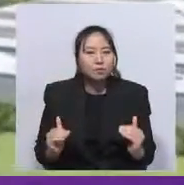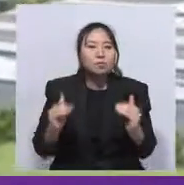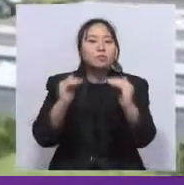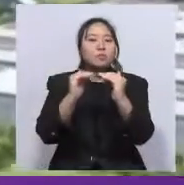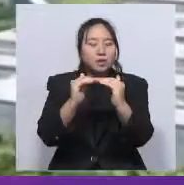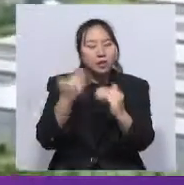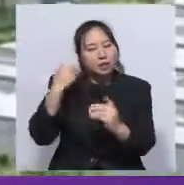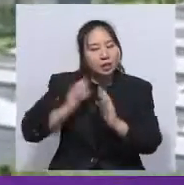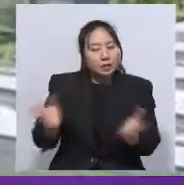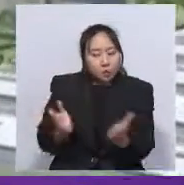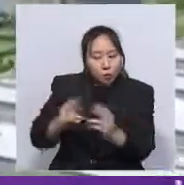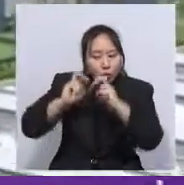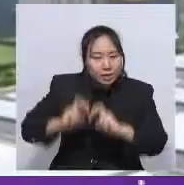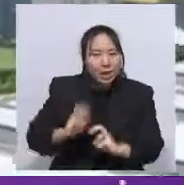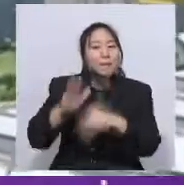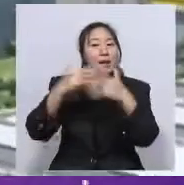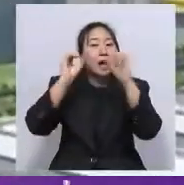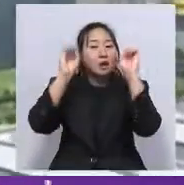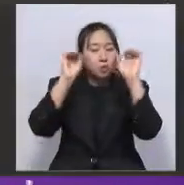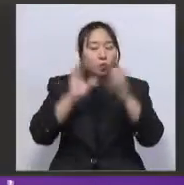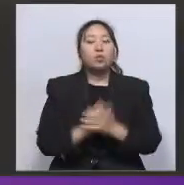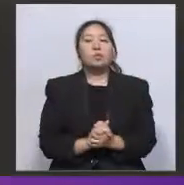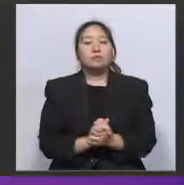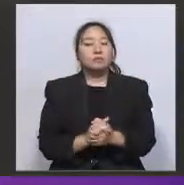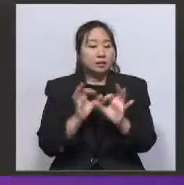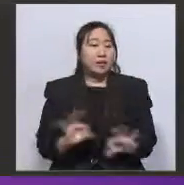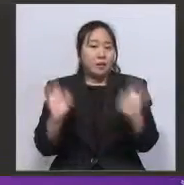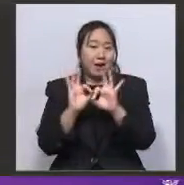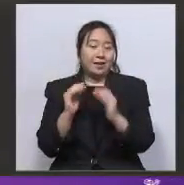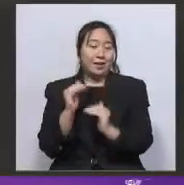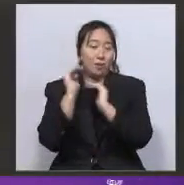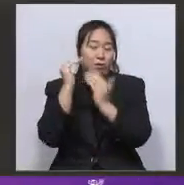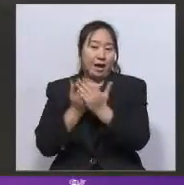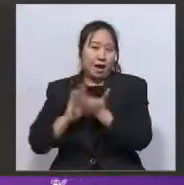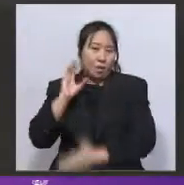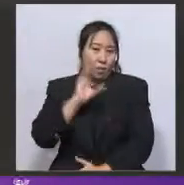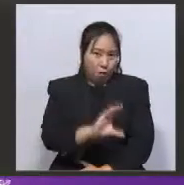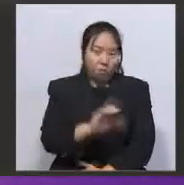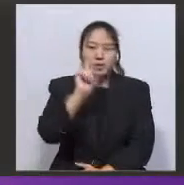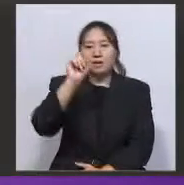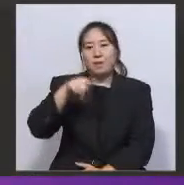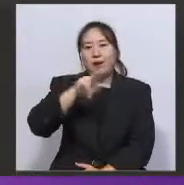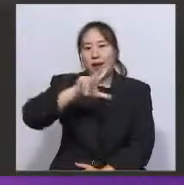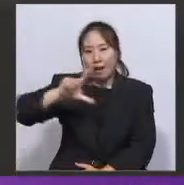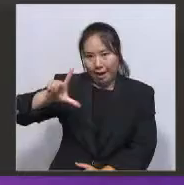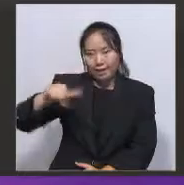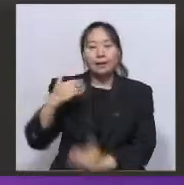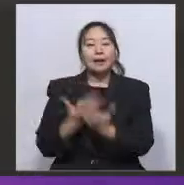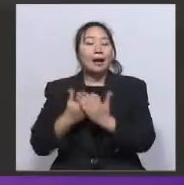การผลิตและพัฒนาครูสาระสำคัญได้กำหนดวงเงินให้แก่กองทุนประเดิม 1,000 ล้านบาท